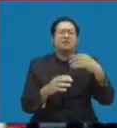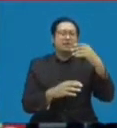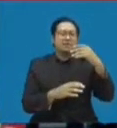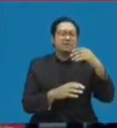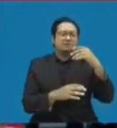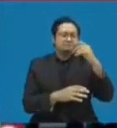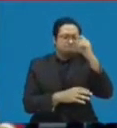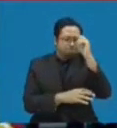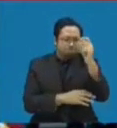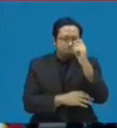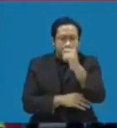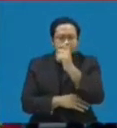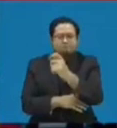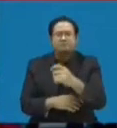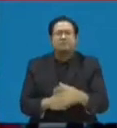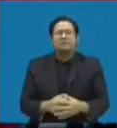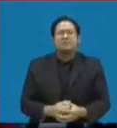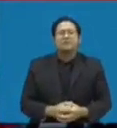Hai yang